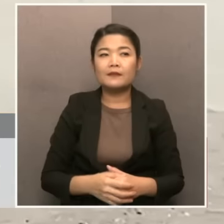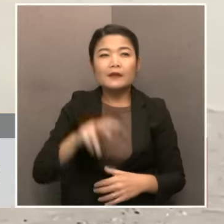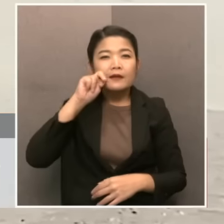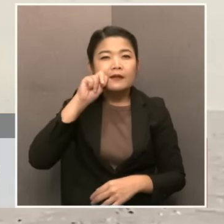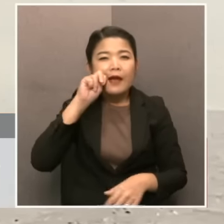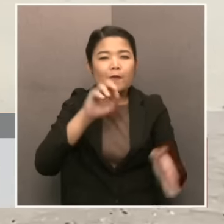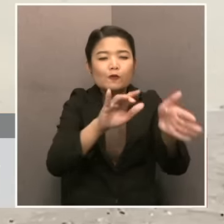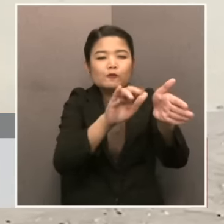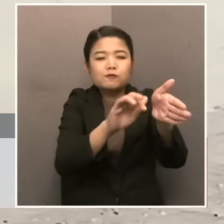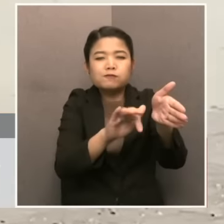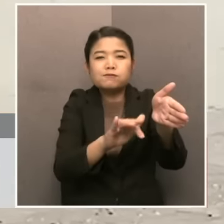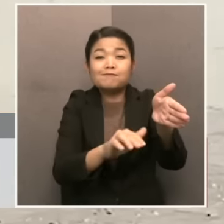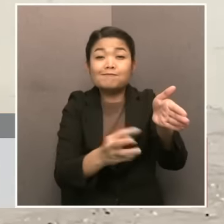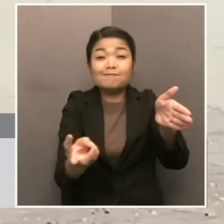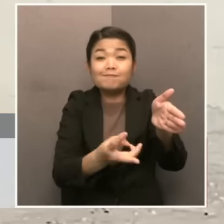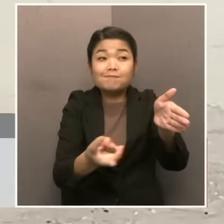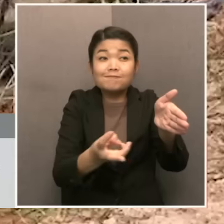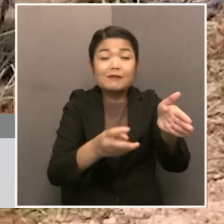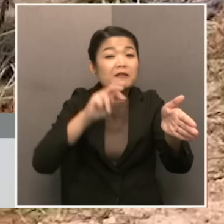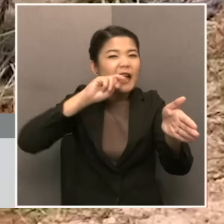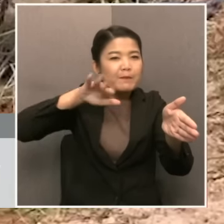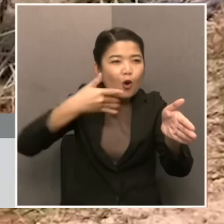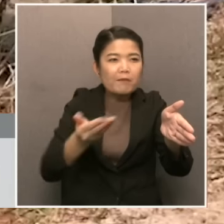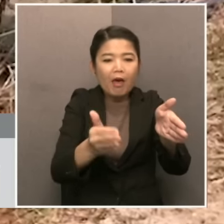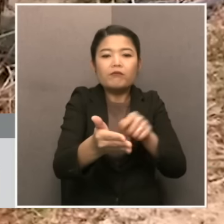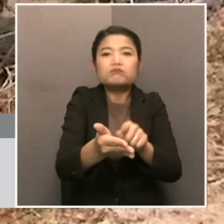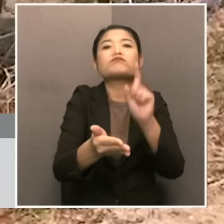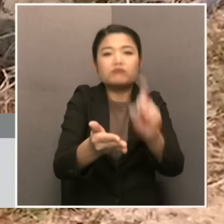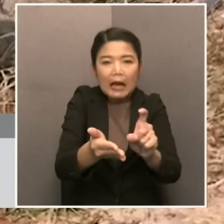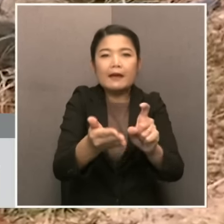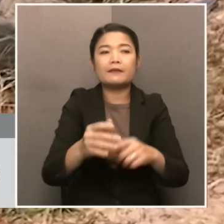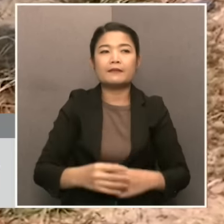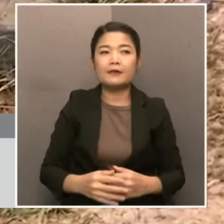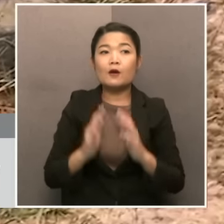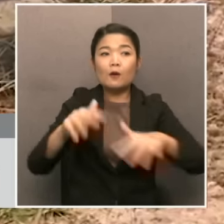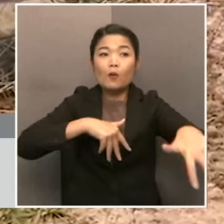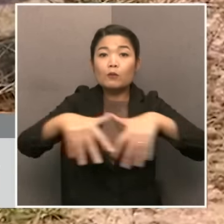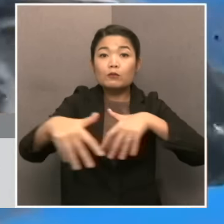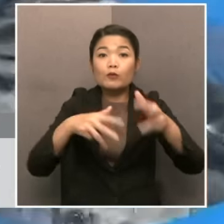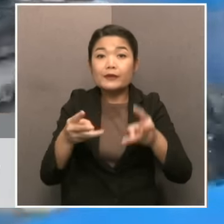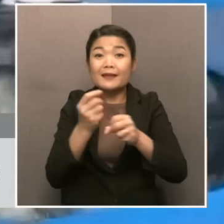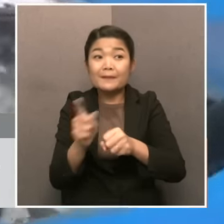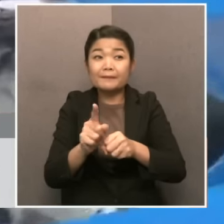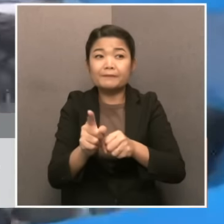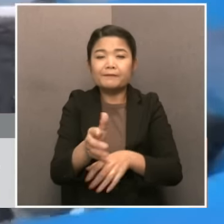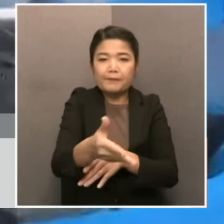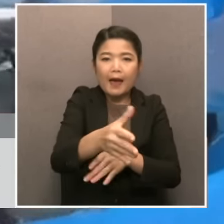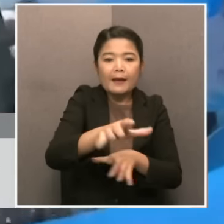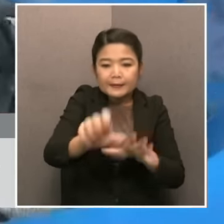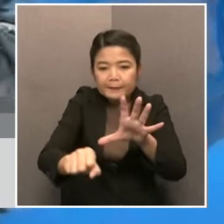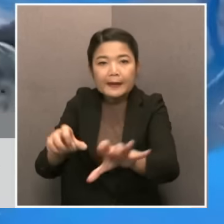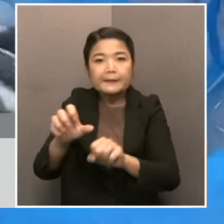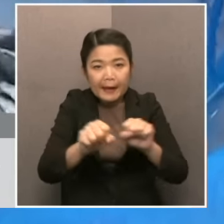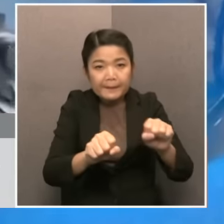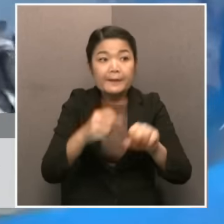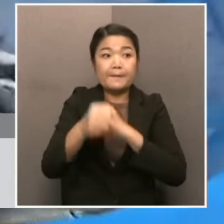หรือว่าน้ำที่ร้อนขึ้นปลาก็จะน็อกตายเช่นเดียวกันดังนั้นชาวบ้านก็ลงมือนะคะในการจับปลาและ